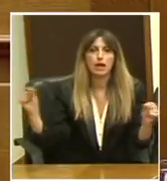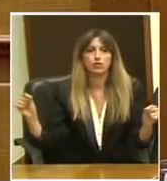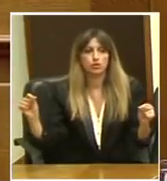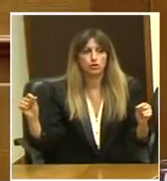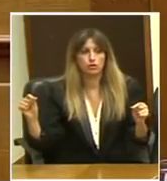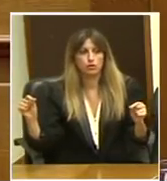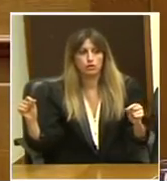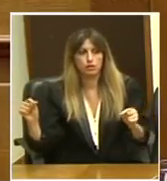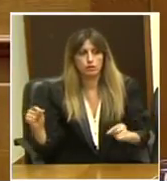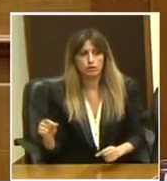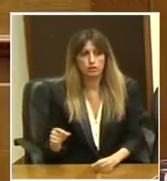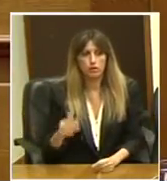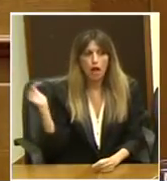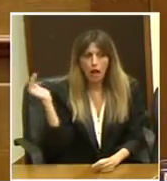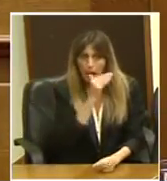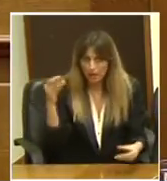Όχι.